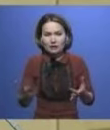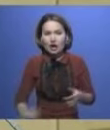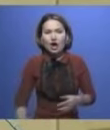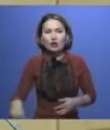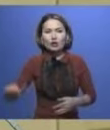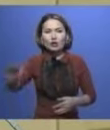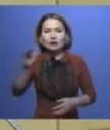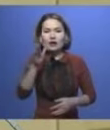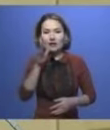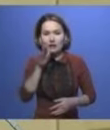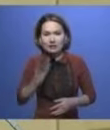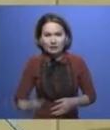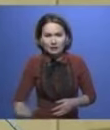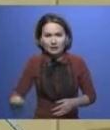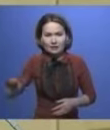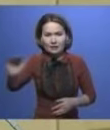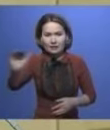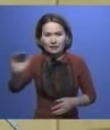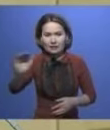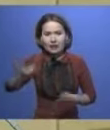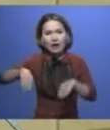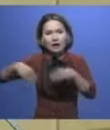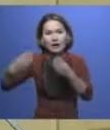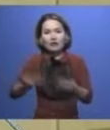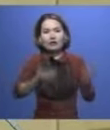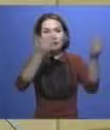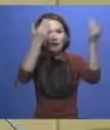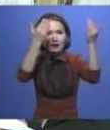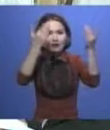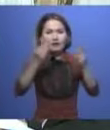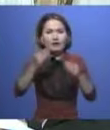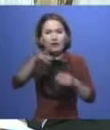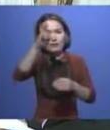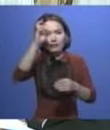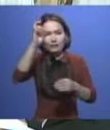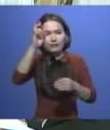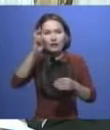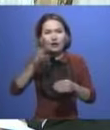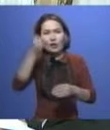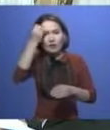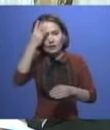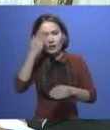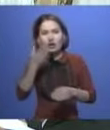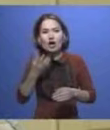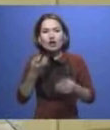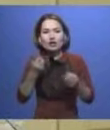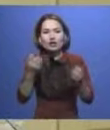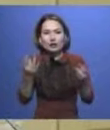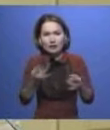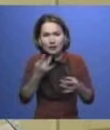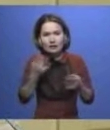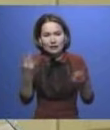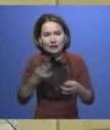лет или из детства дает им Аллах, дает им мудрость. Приходится еще раз признать его